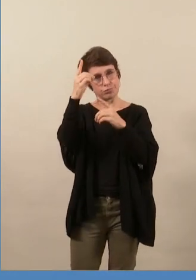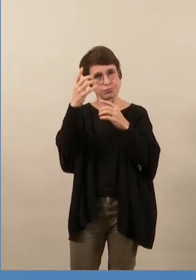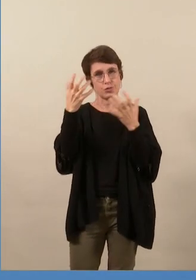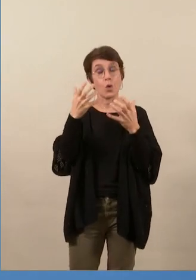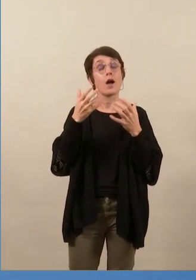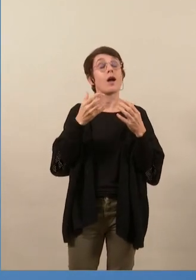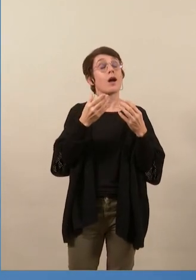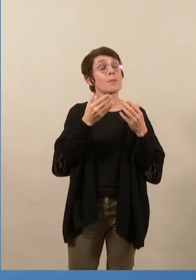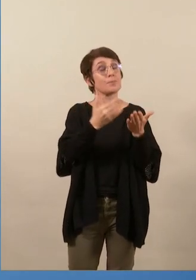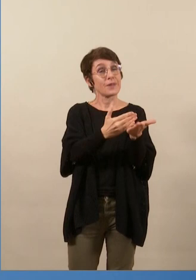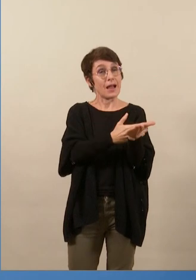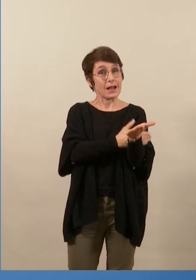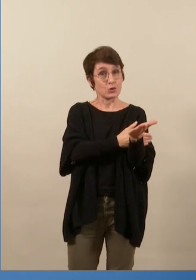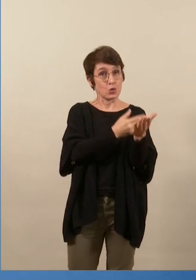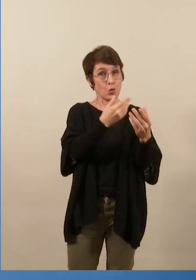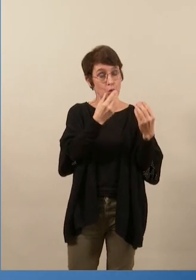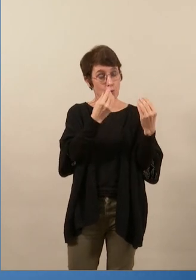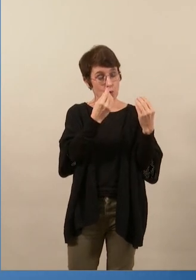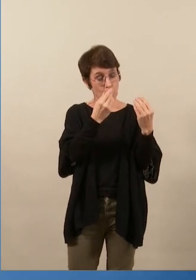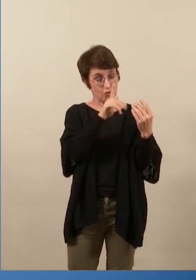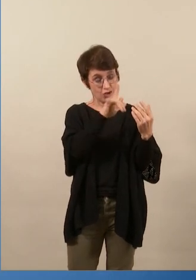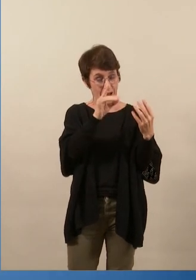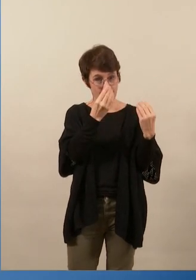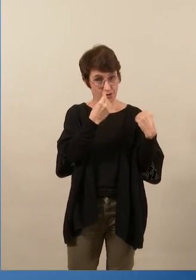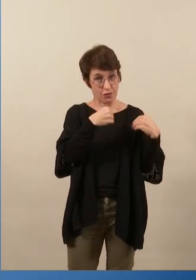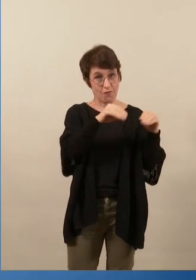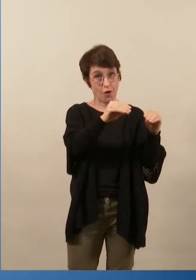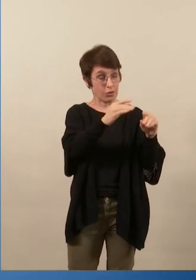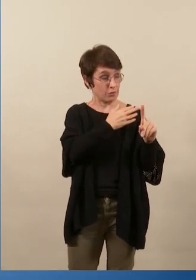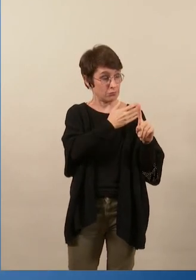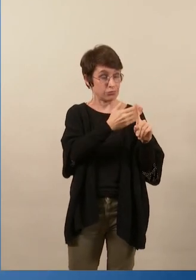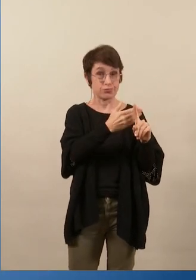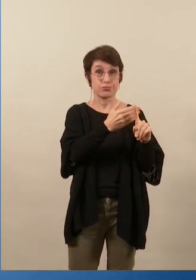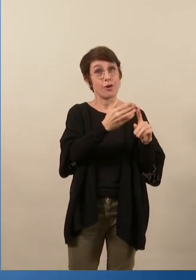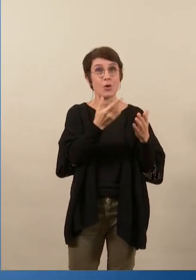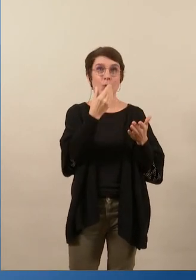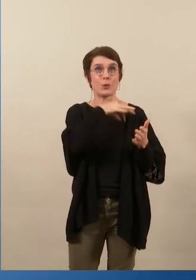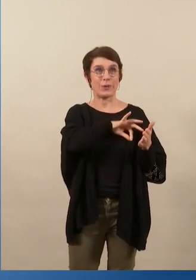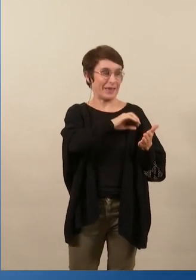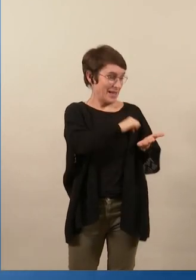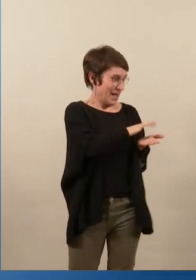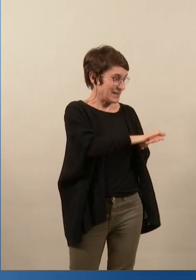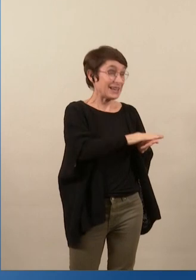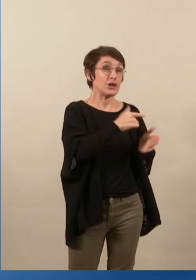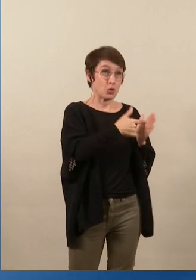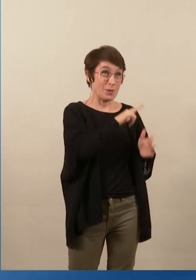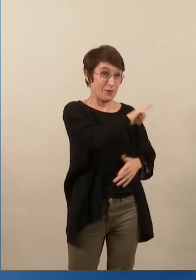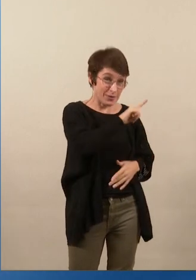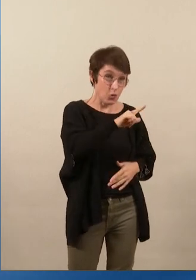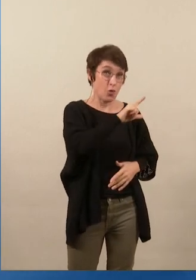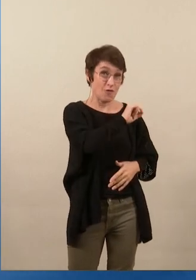la session de la vente de GH a été inscrit dans plusieurs exercices comptables 2022 23 et 24